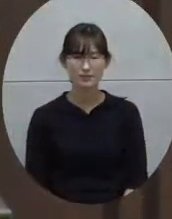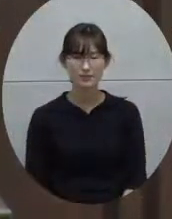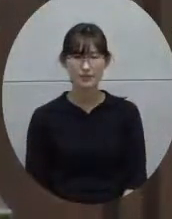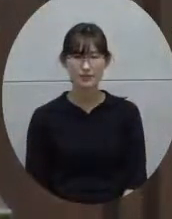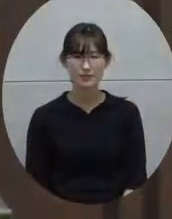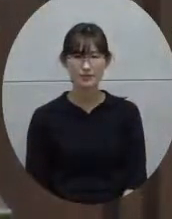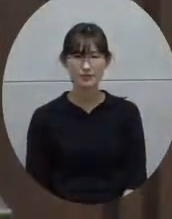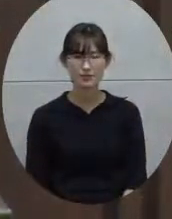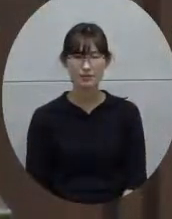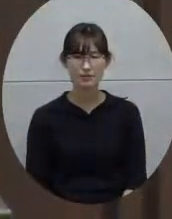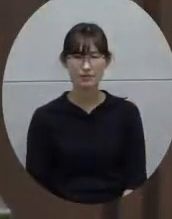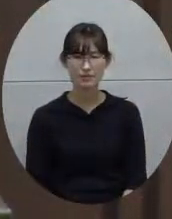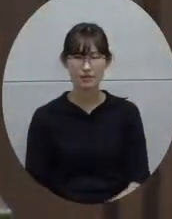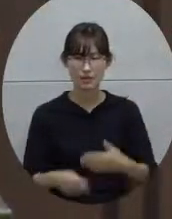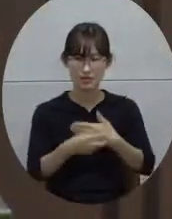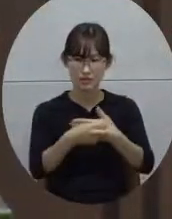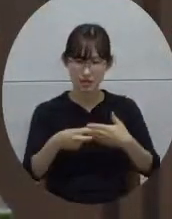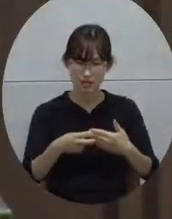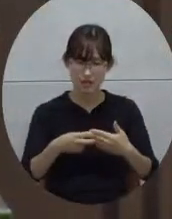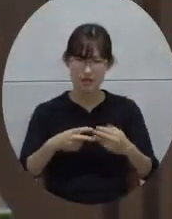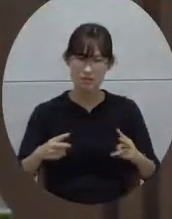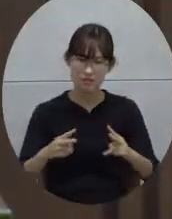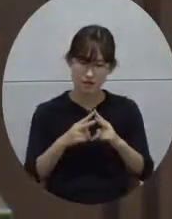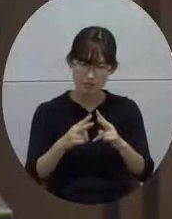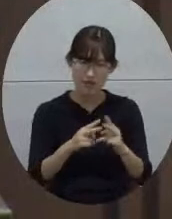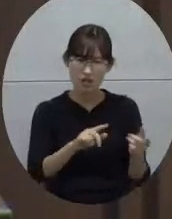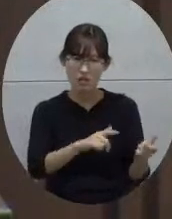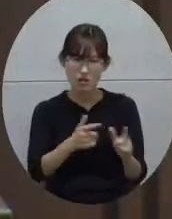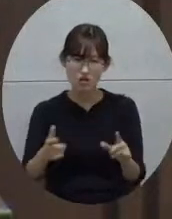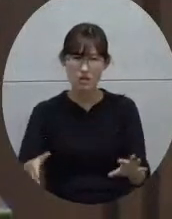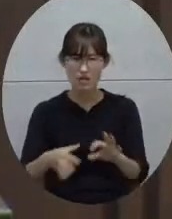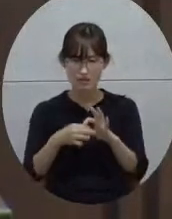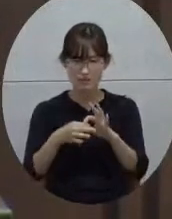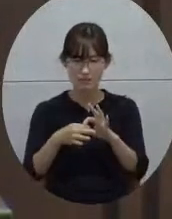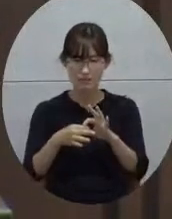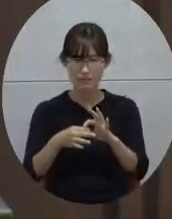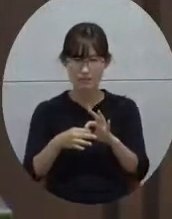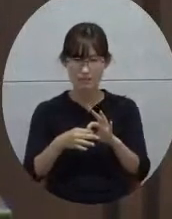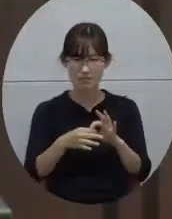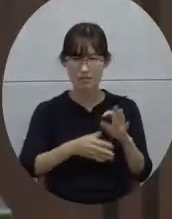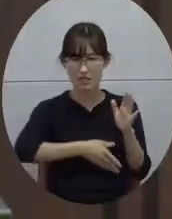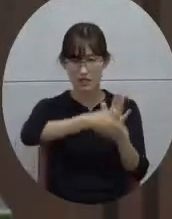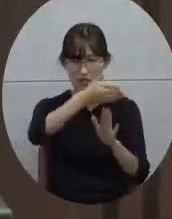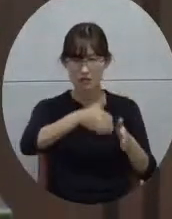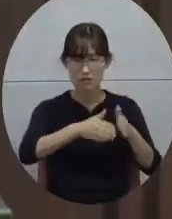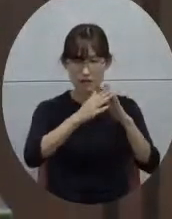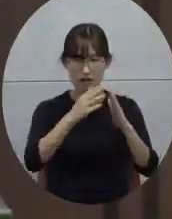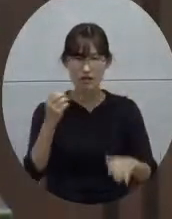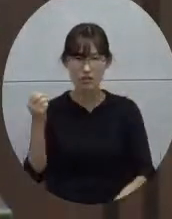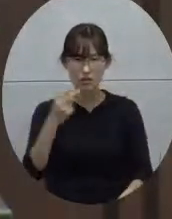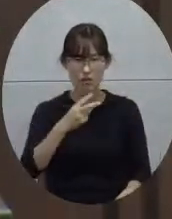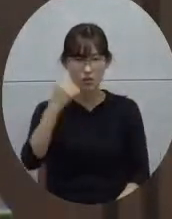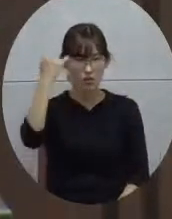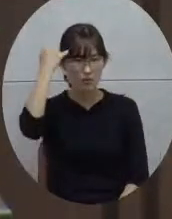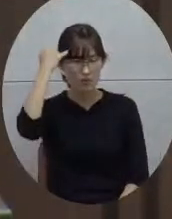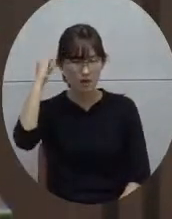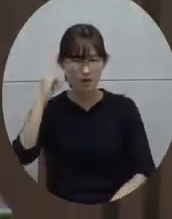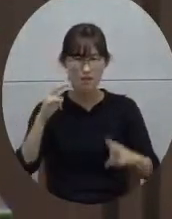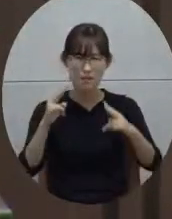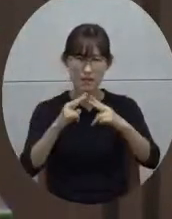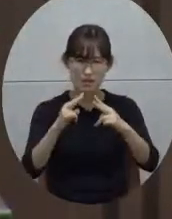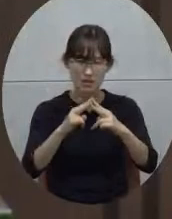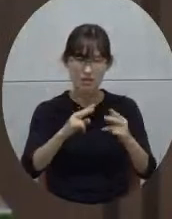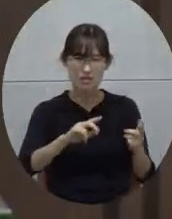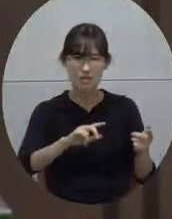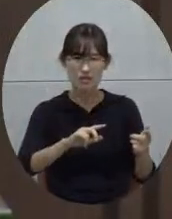메디컬 융복합 타운의 조성, 2차전지 연구 컨트롤타워 구축, 첨단 반도체